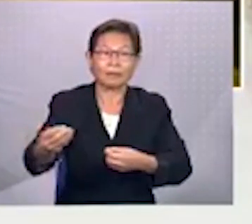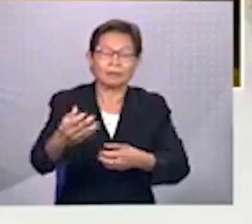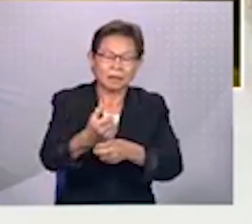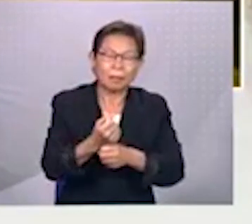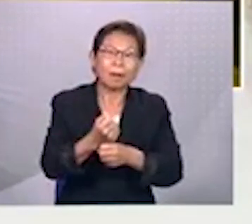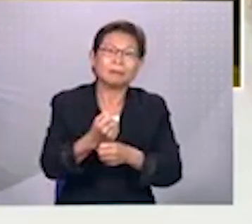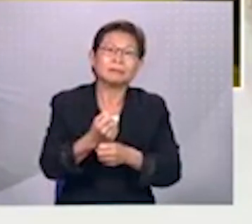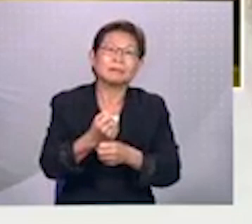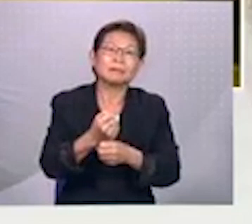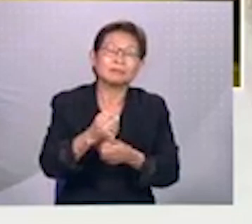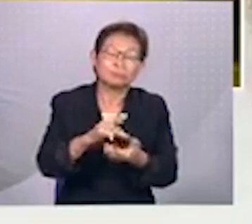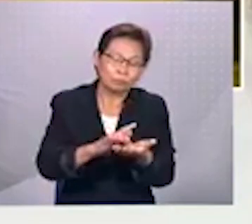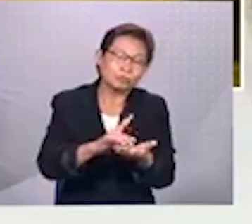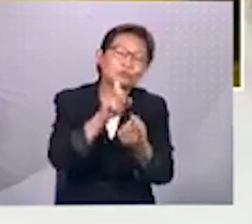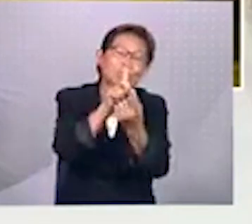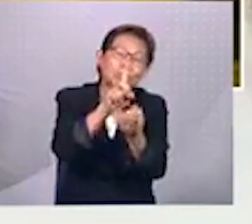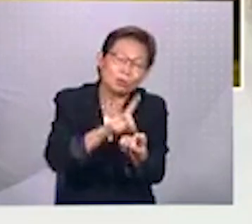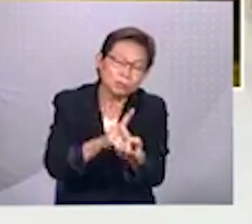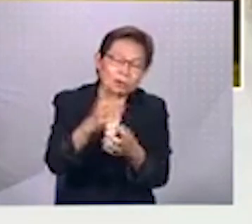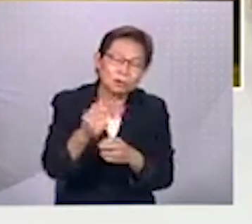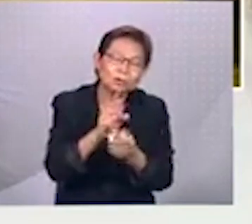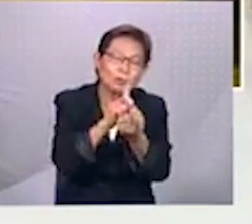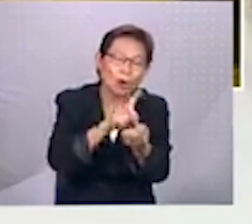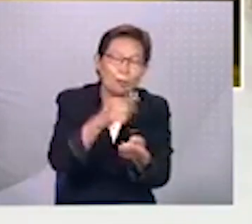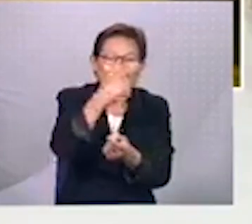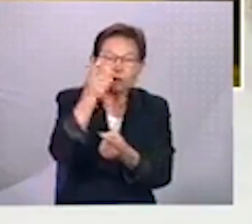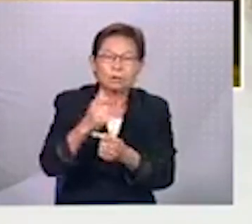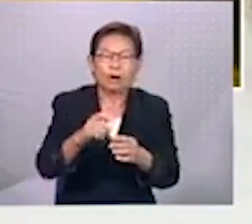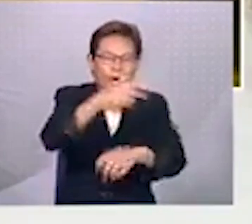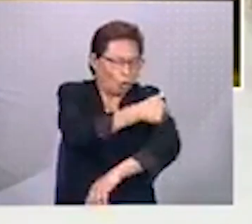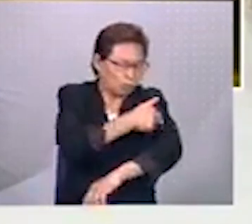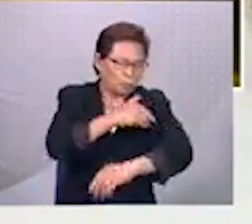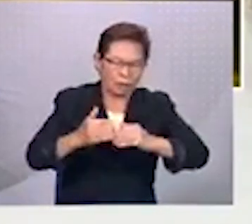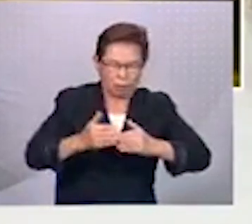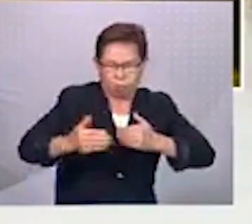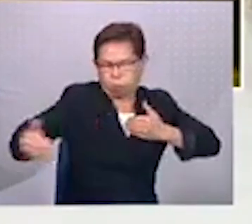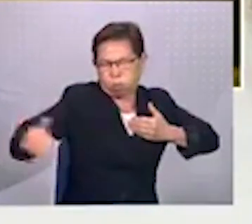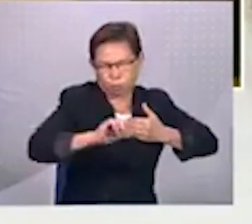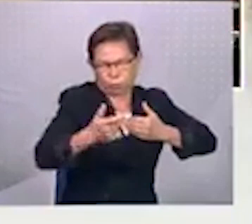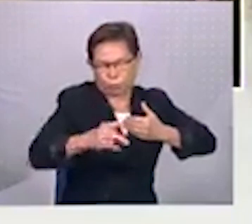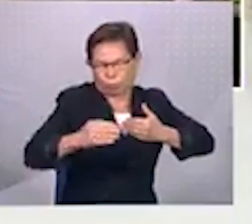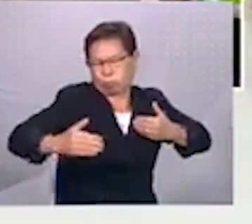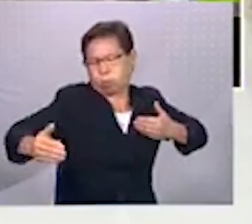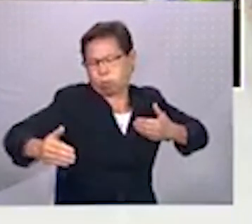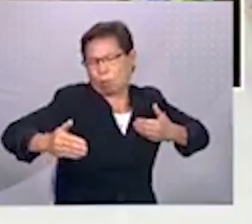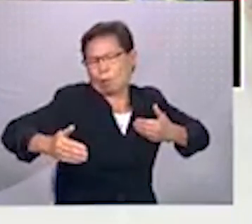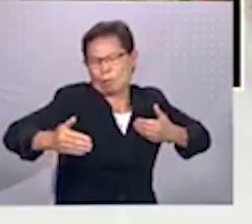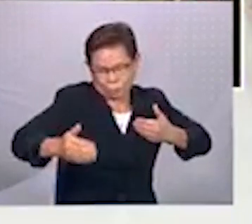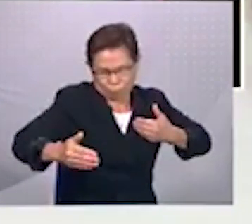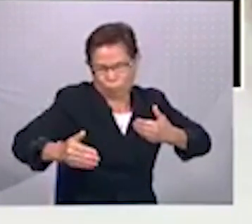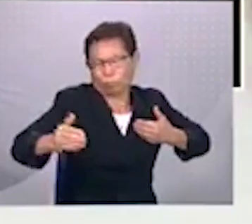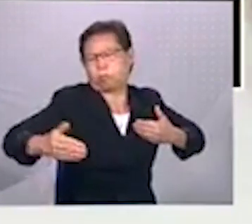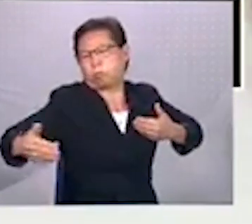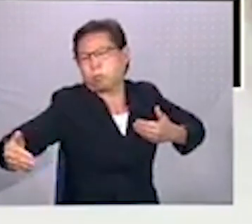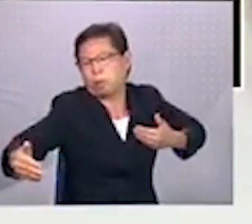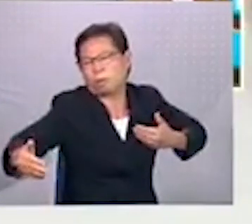perubatan, tetapi oleh kerana tempatnya, hospitalnya lebih daripada 10 kilometer, jadi mereka